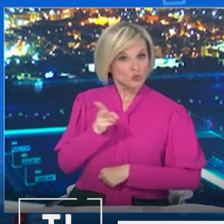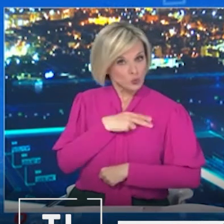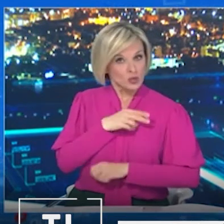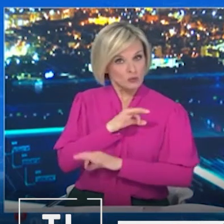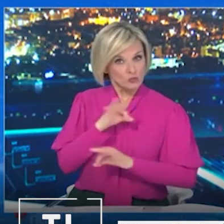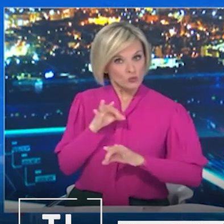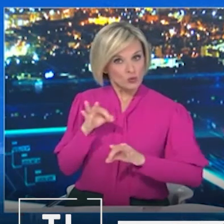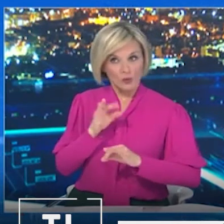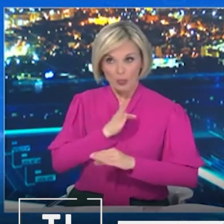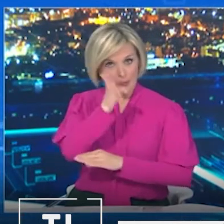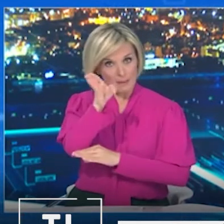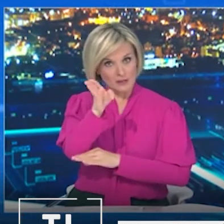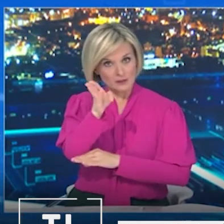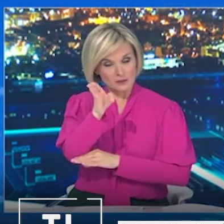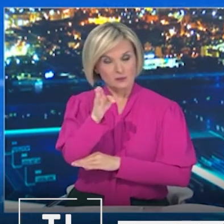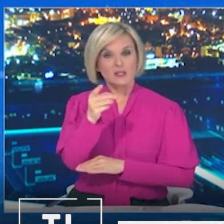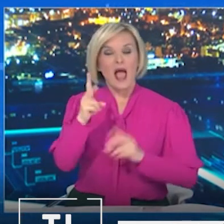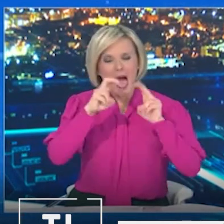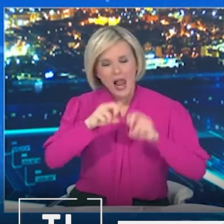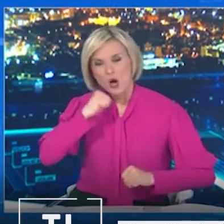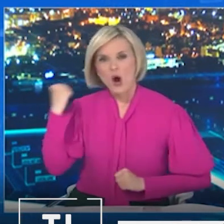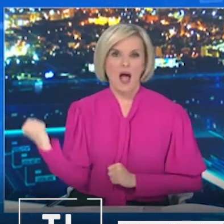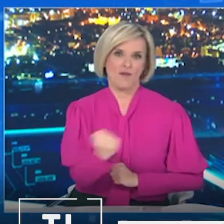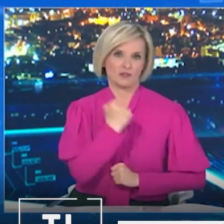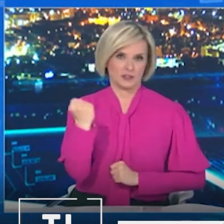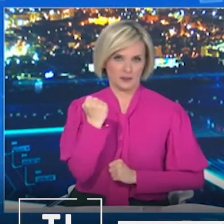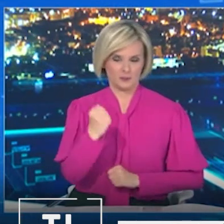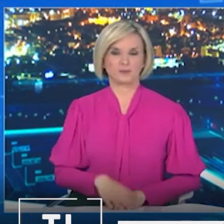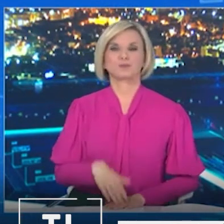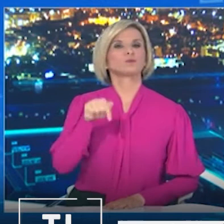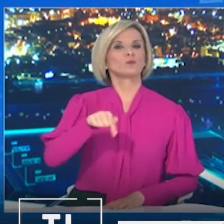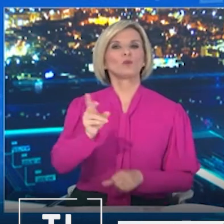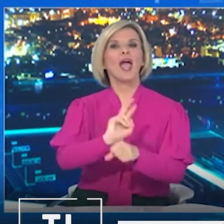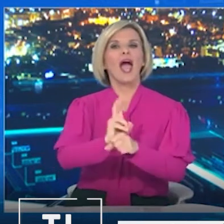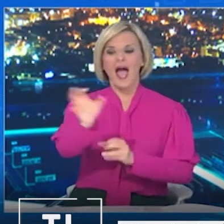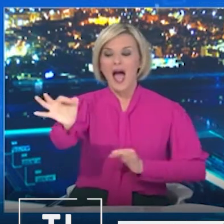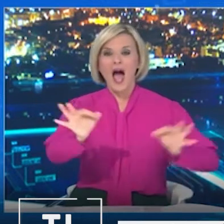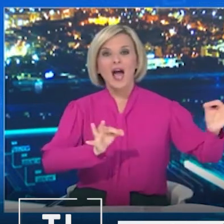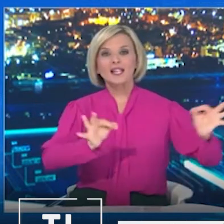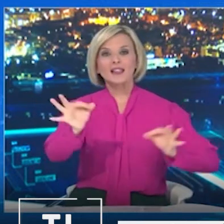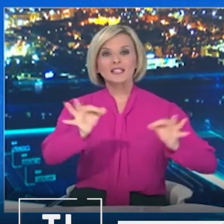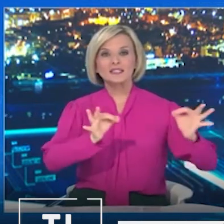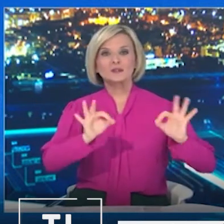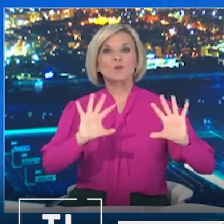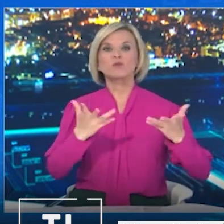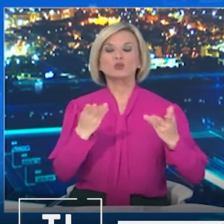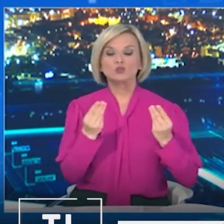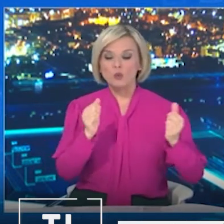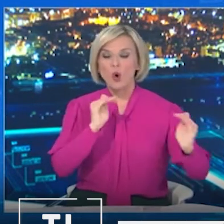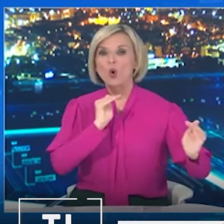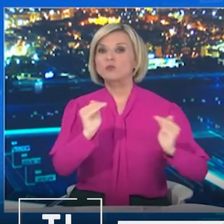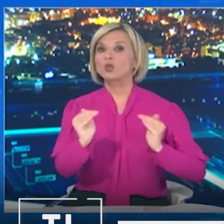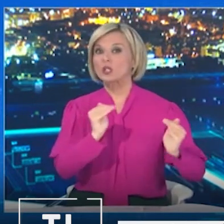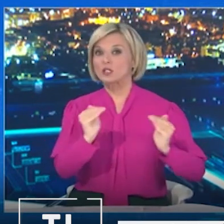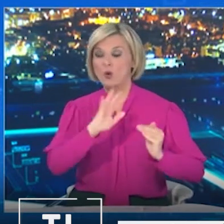SMS. Σχετικά τώρα με το χάρτη υγειονομικής ασφάλειας και προστασίας, αυτός διαμορφώνει το εξής. Στο επίπεδο